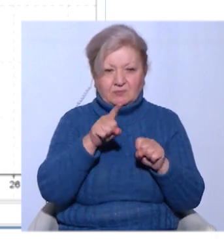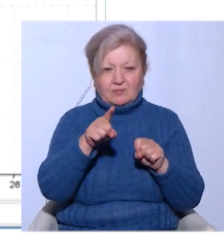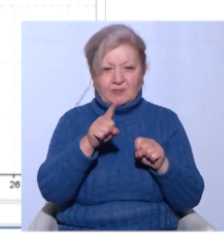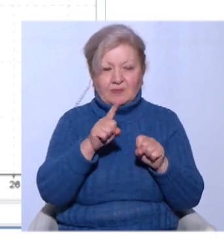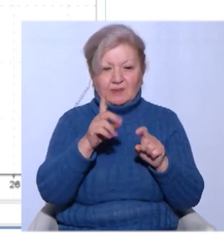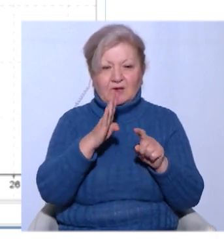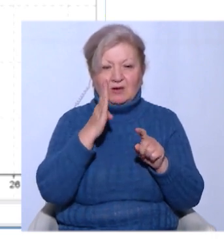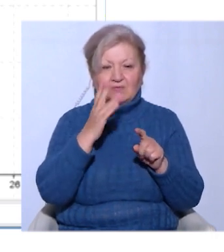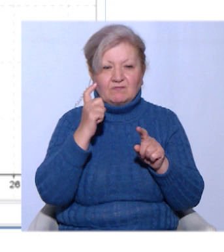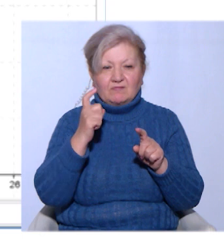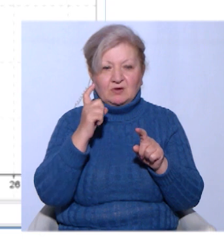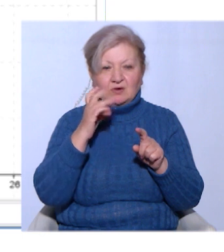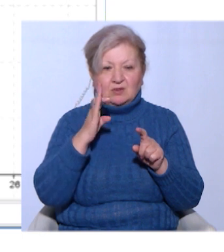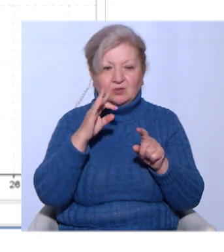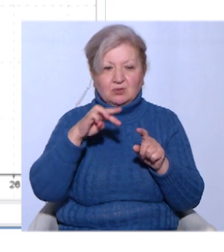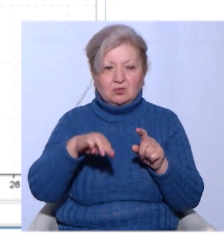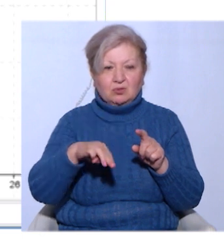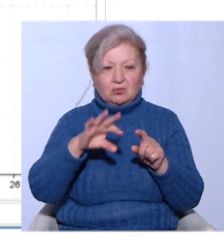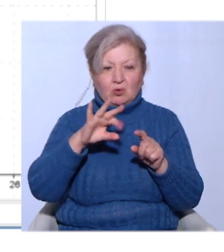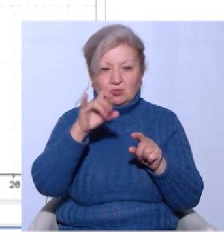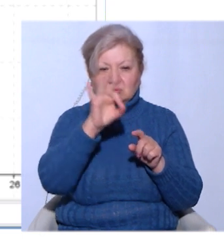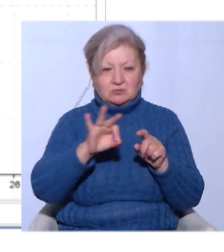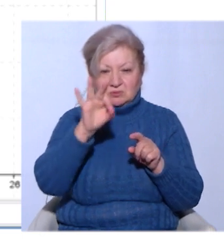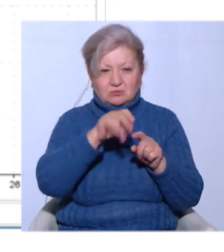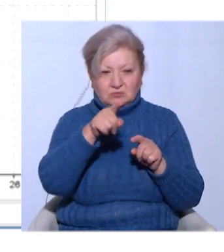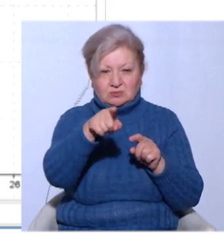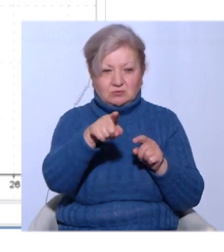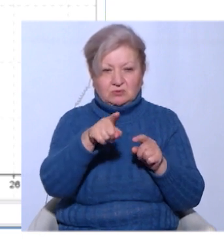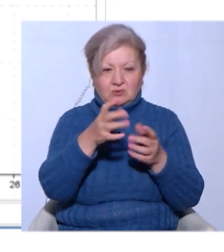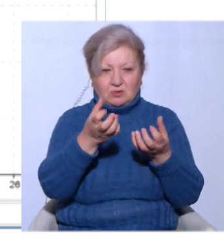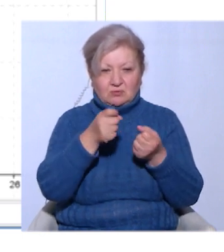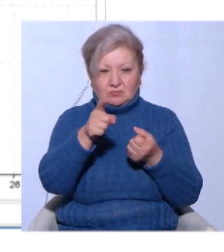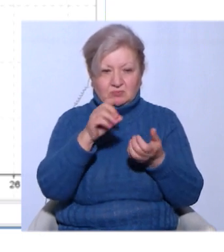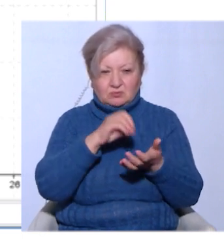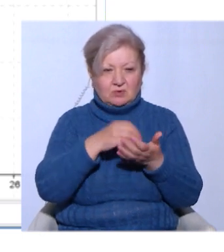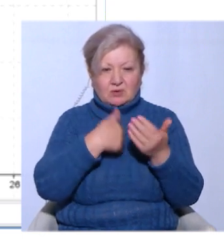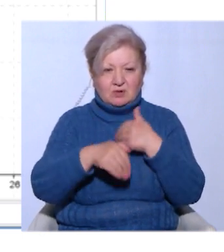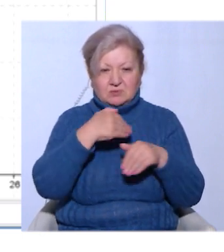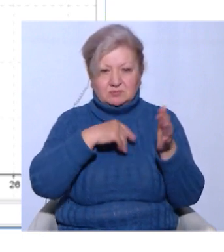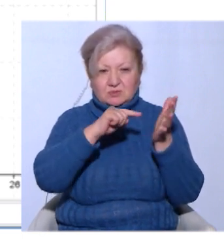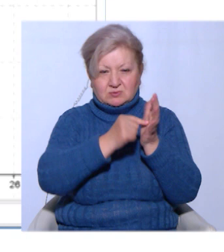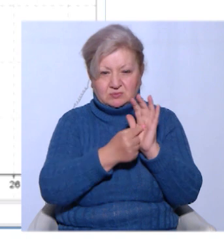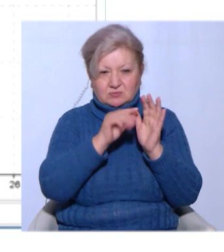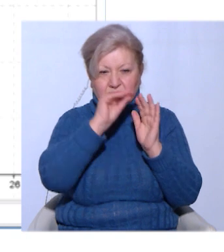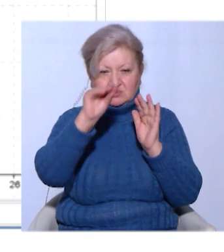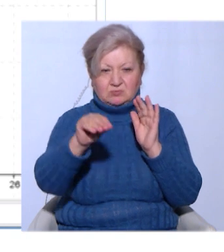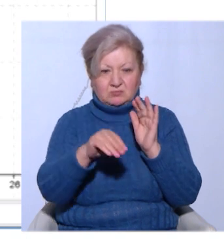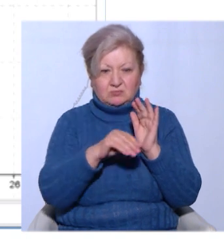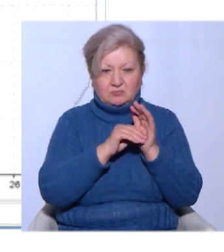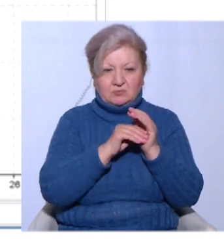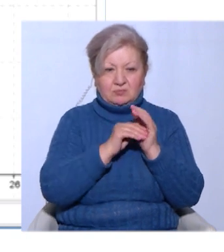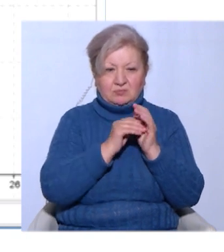მოდი ჯერ მარტივი რაღაცა ვექტორის დაგეგმილება ვისწავლოთ. აი, ავიღოთ ვექტორი, ნებისმიერ